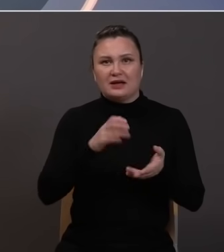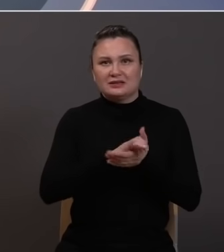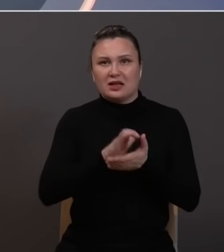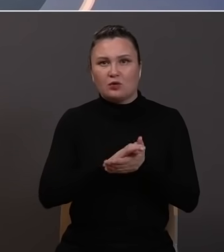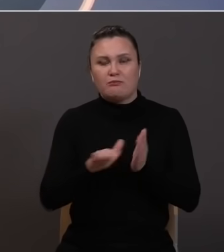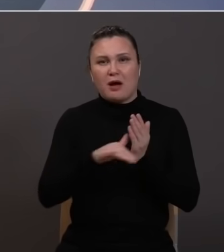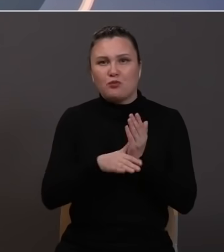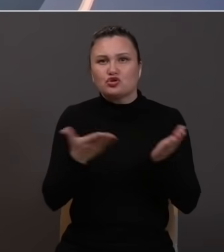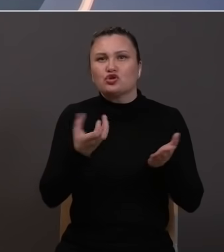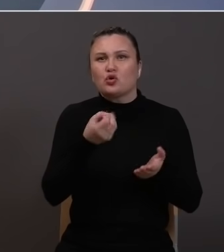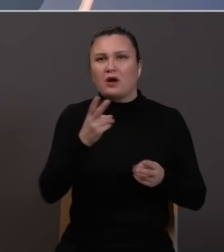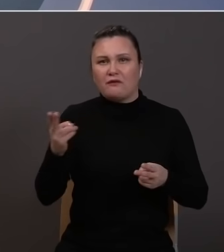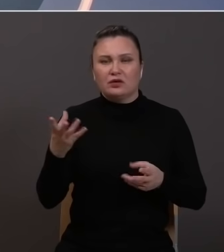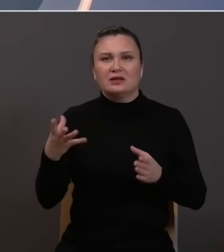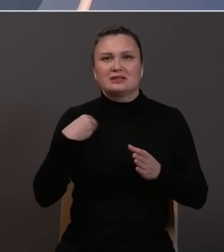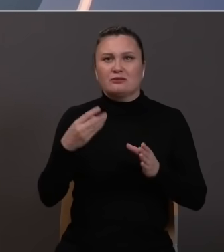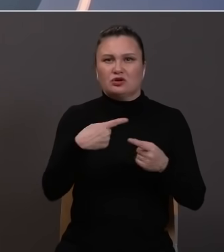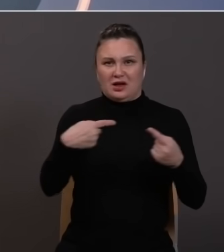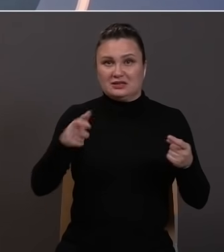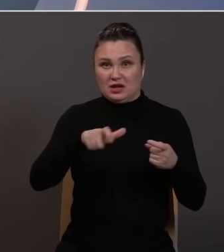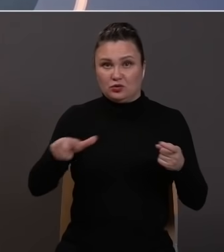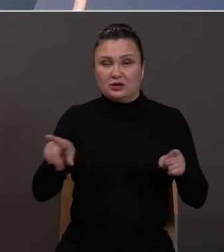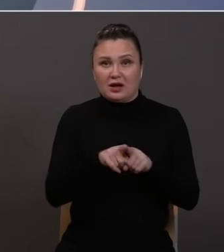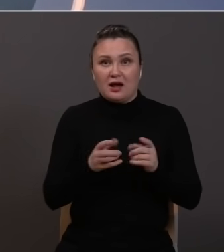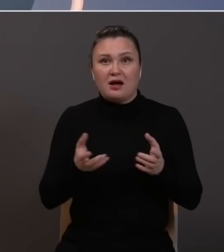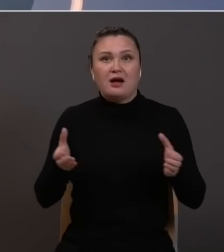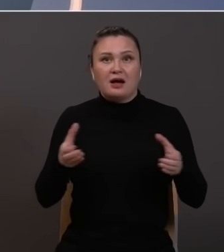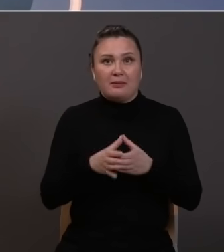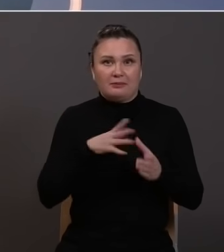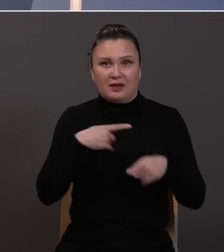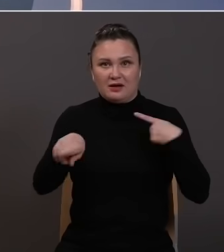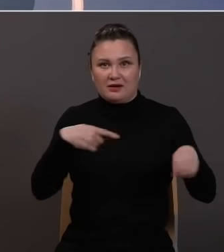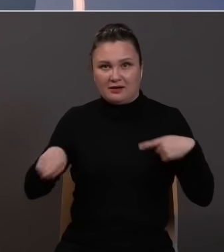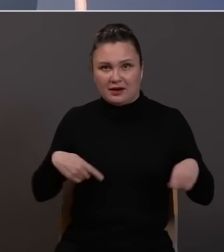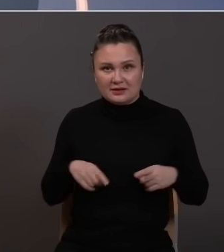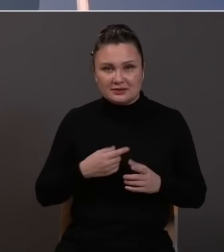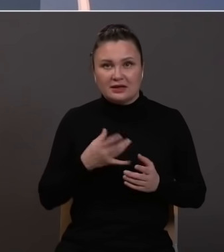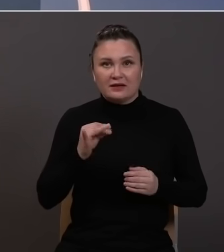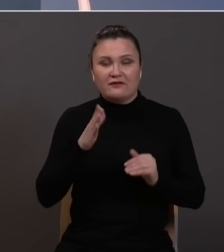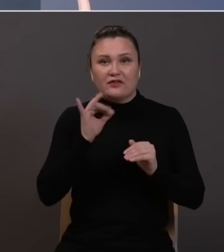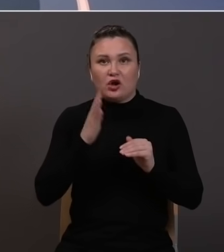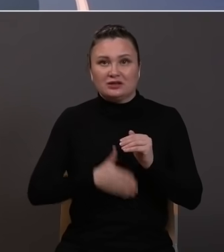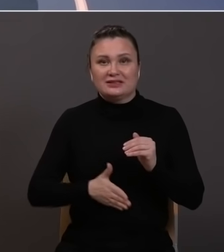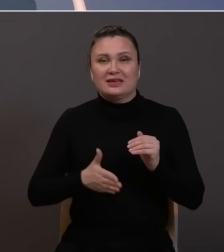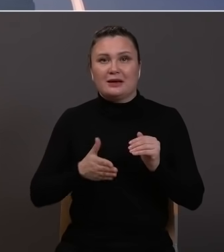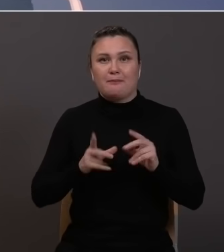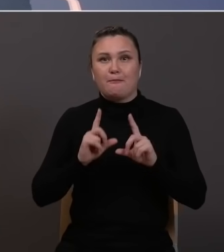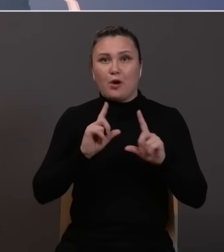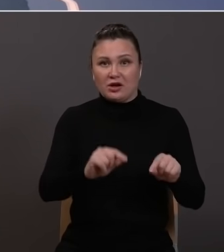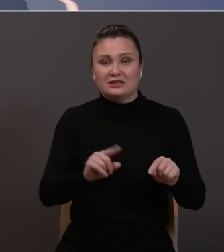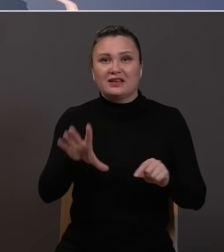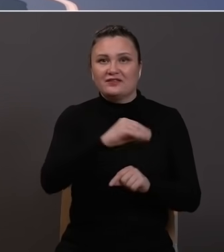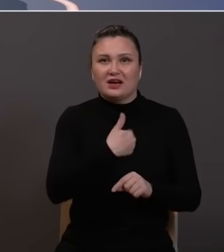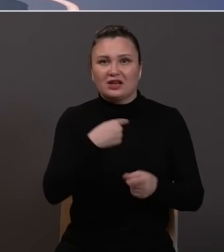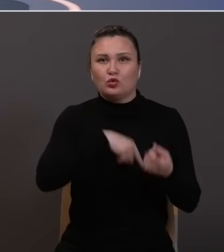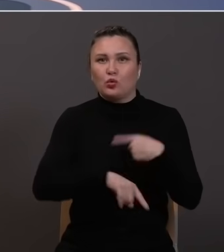знакомый помощник еще кого-то. С нами поехал еще. И такая вот команда была разношерстная. В итоге, к концу поездки все друг друга хотели убить. Ну,